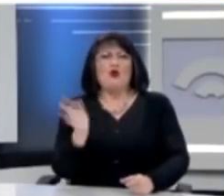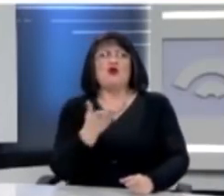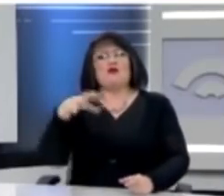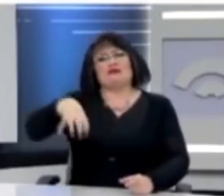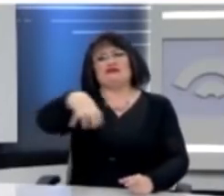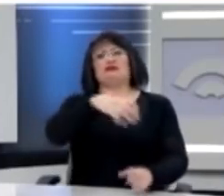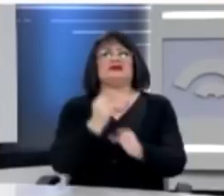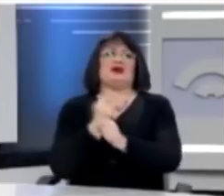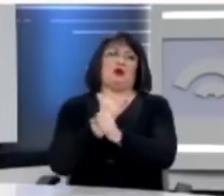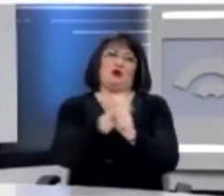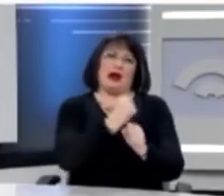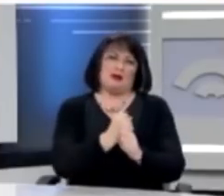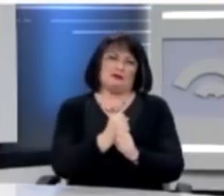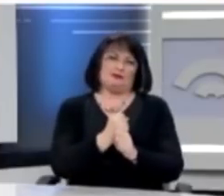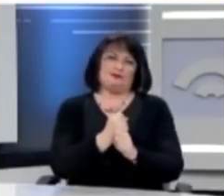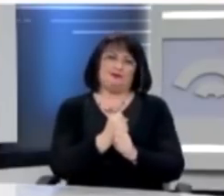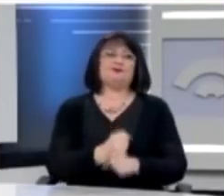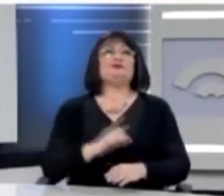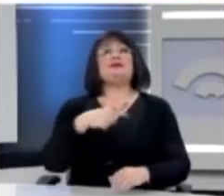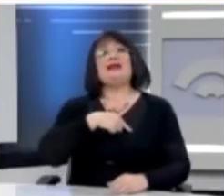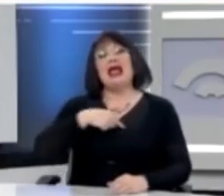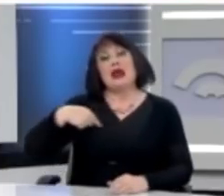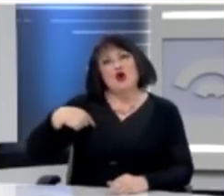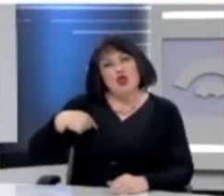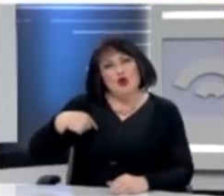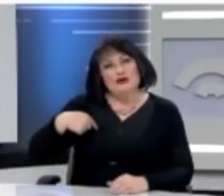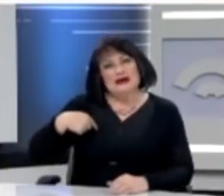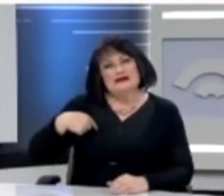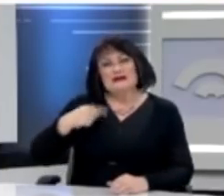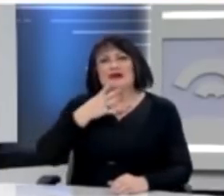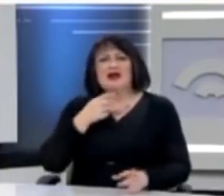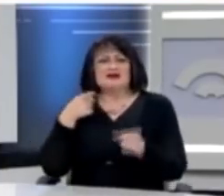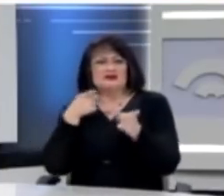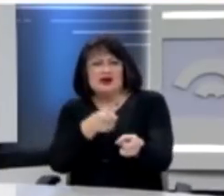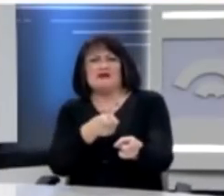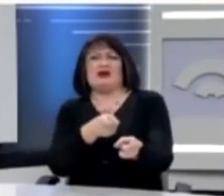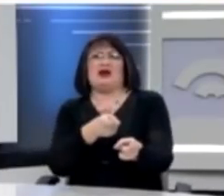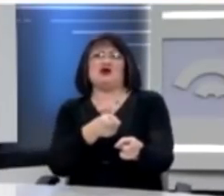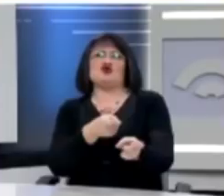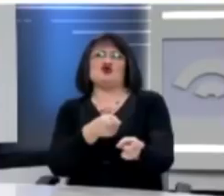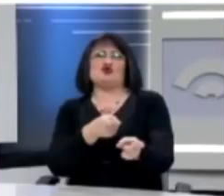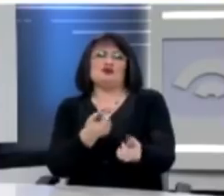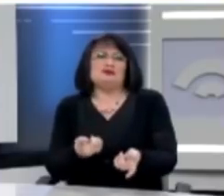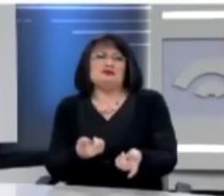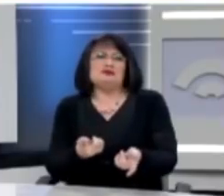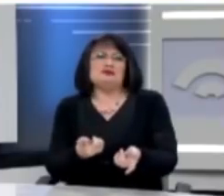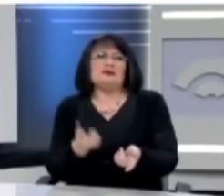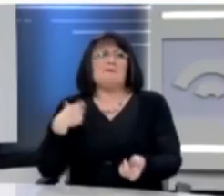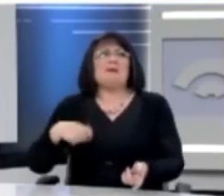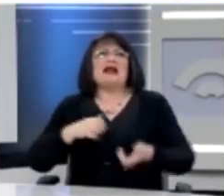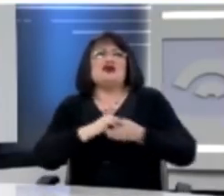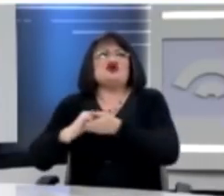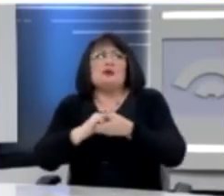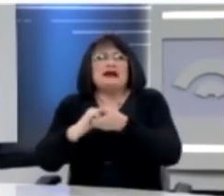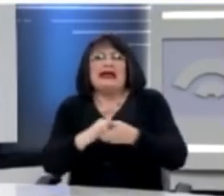δουλειάς. Όταν η εργοδοτική τρομοκρατία απέναντι σε εργαζόμενους και μέλη σωματείων